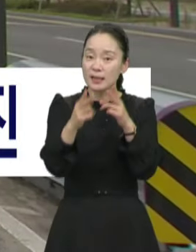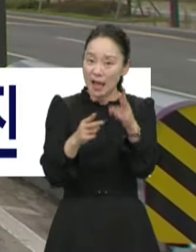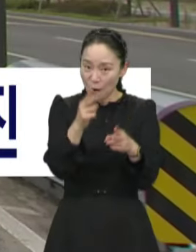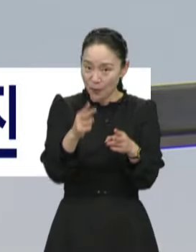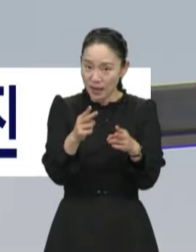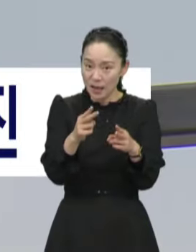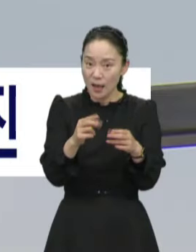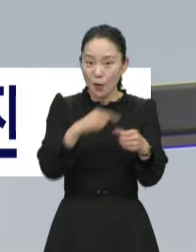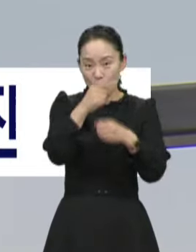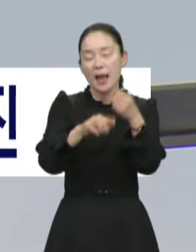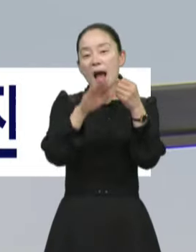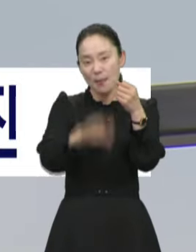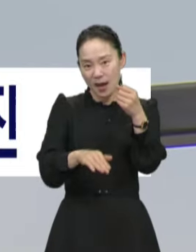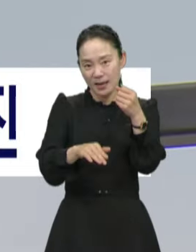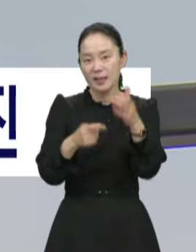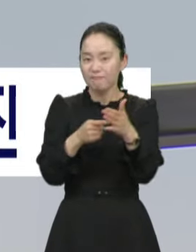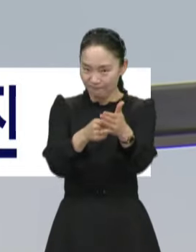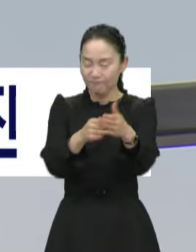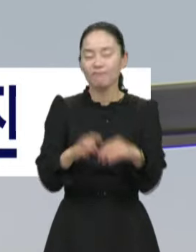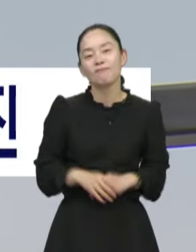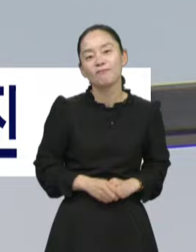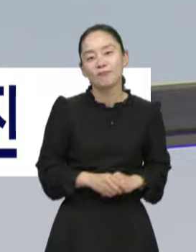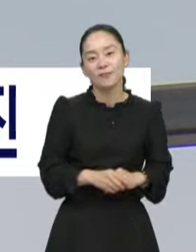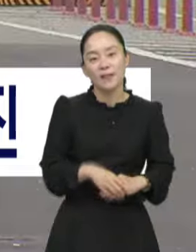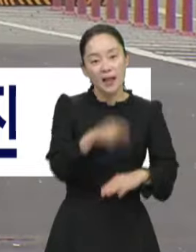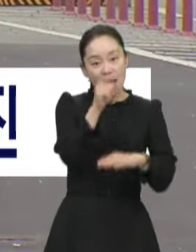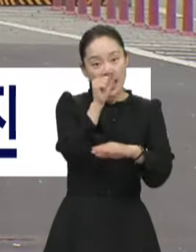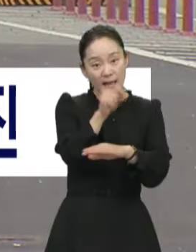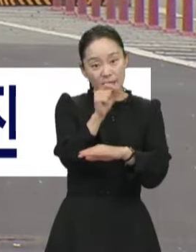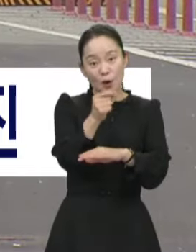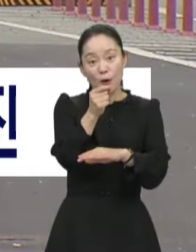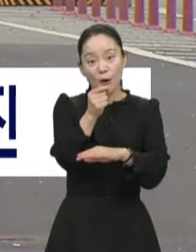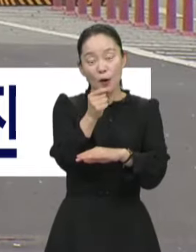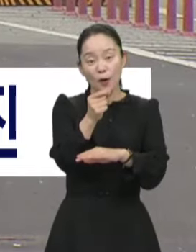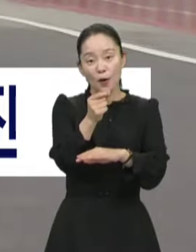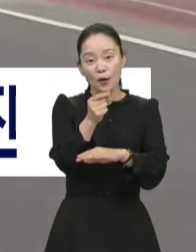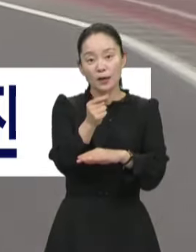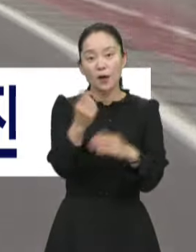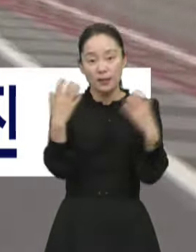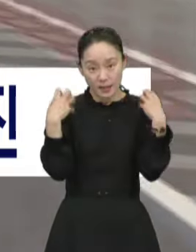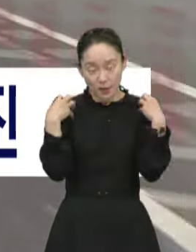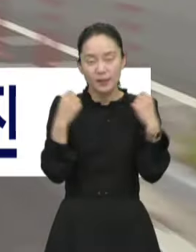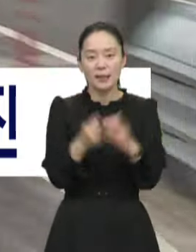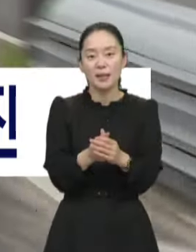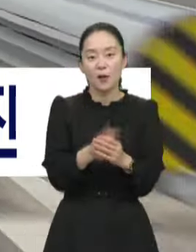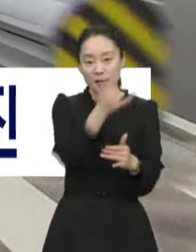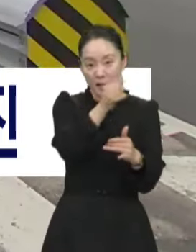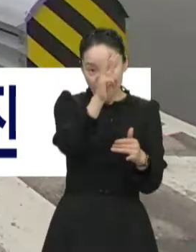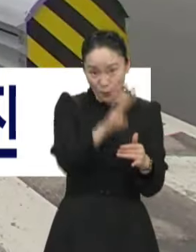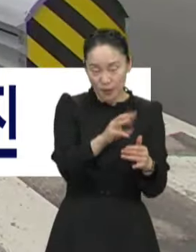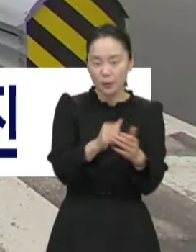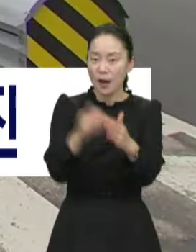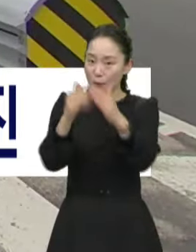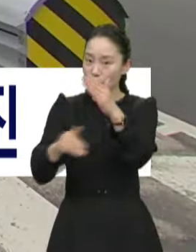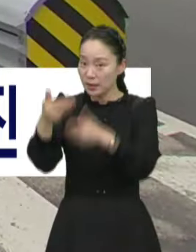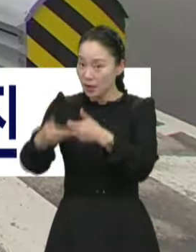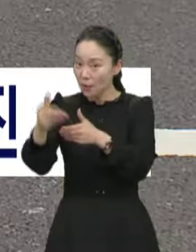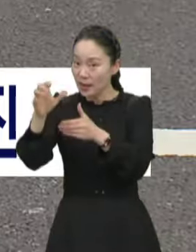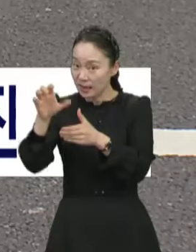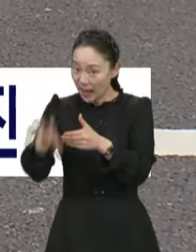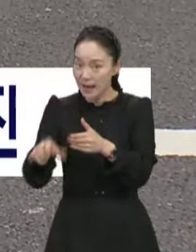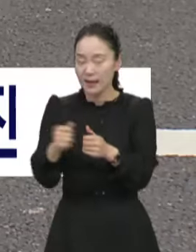하반기부터 본격 추진됩니다 행정중심 복합도시 건설청은 세종시 한별과 공주 버스